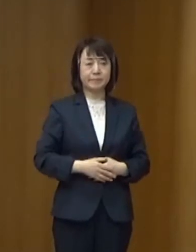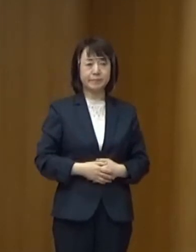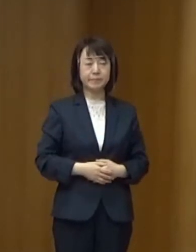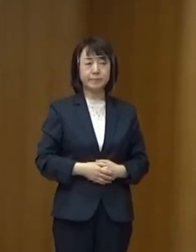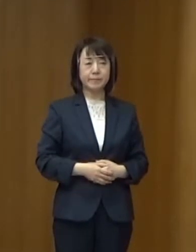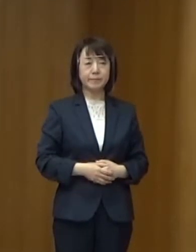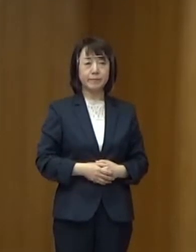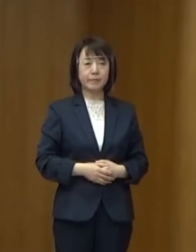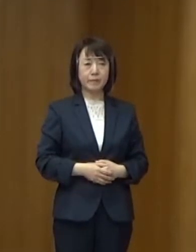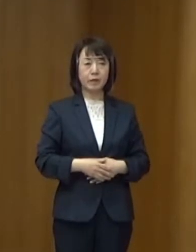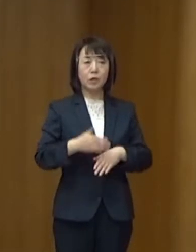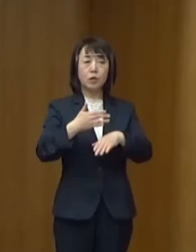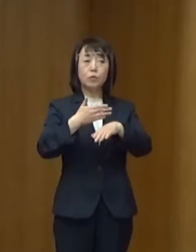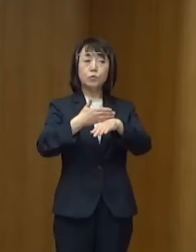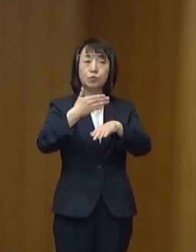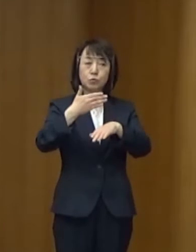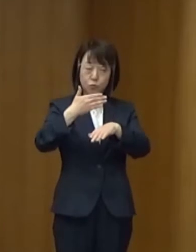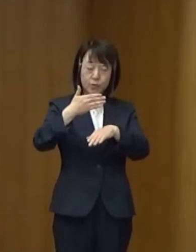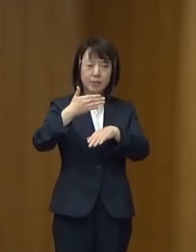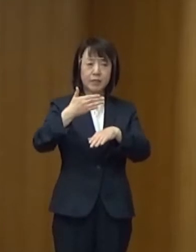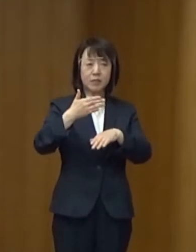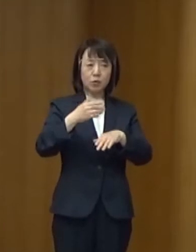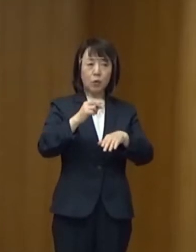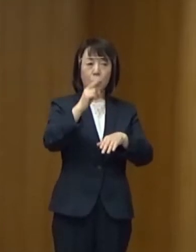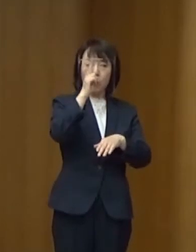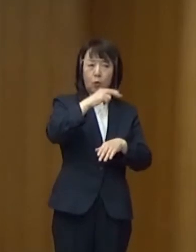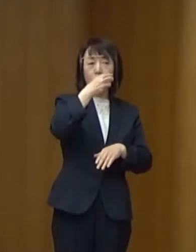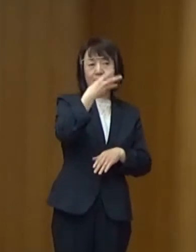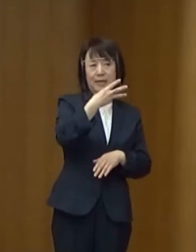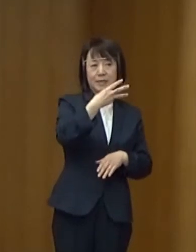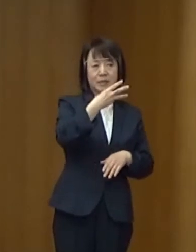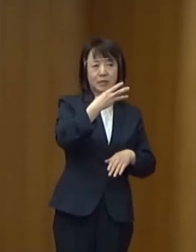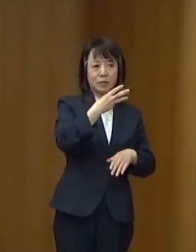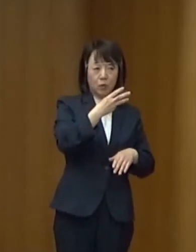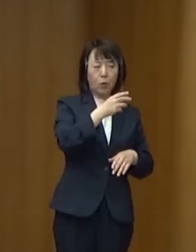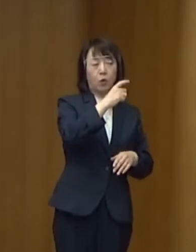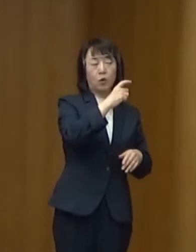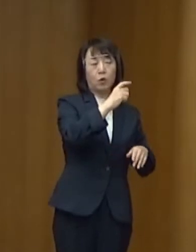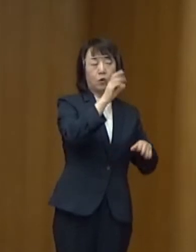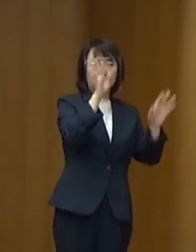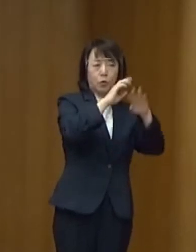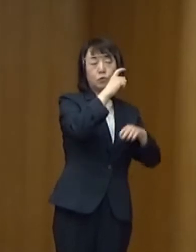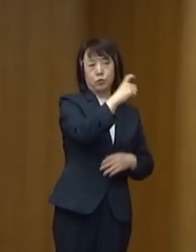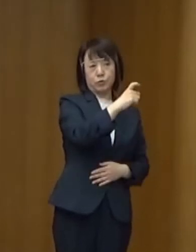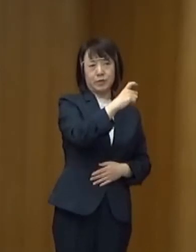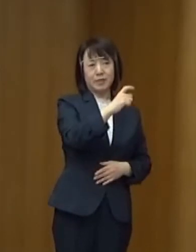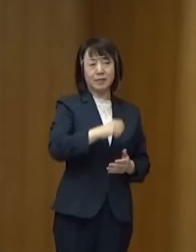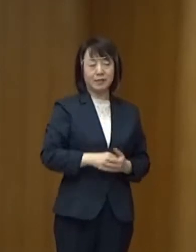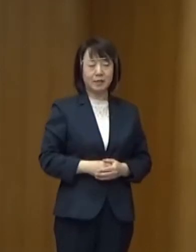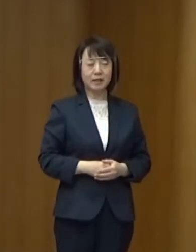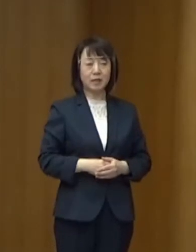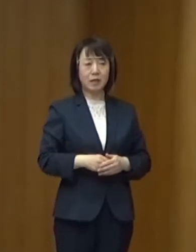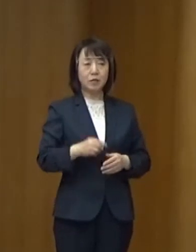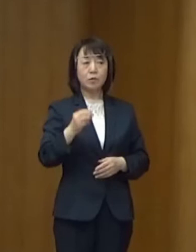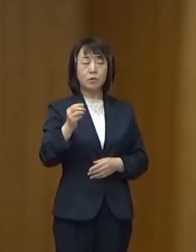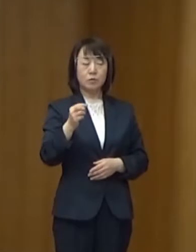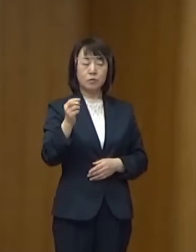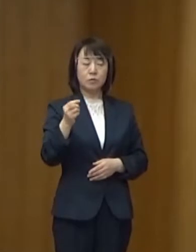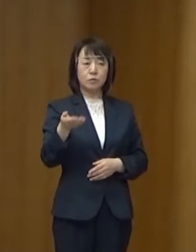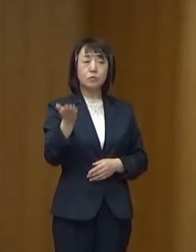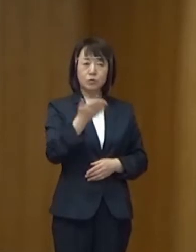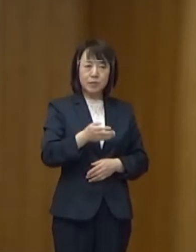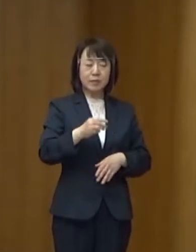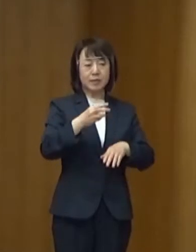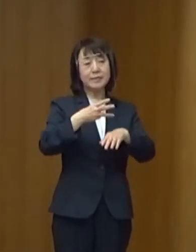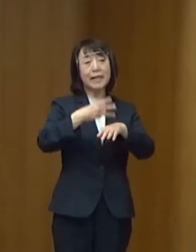。9時と15時と22時で見ていきたいと思いますが、次は15時の人出を見ていきたいと思いますが、こちら